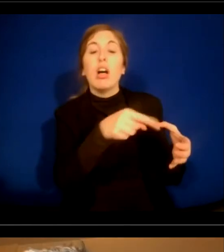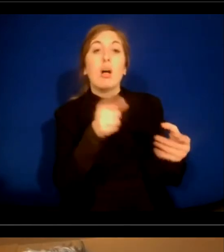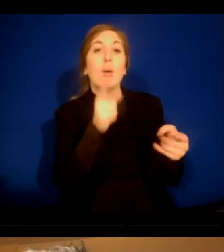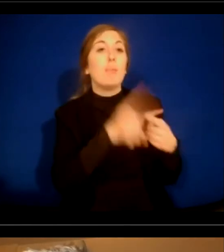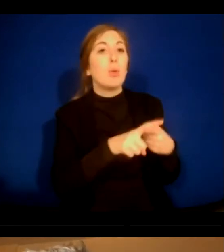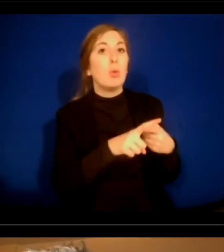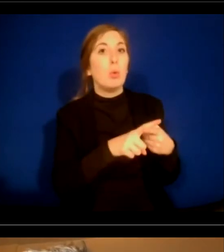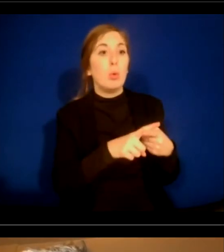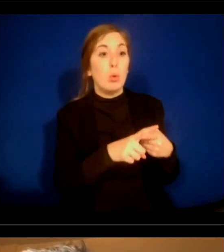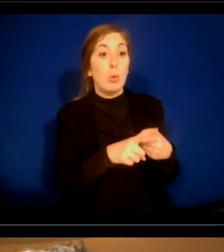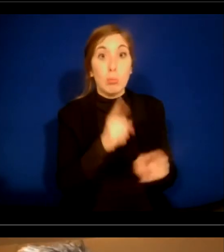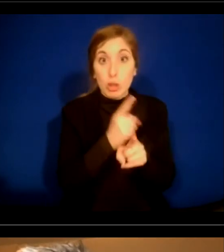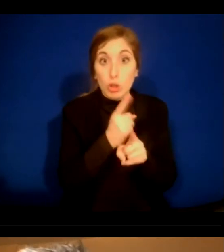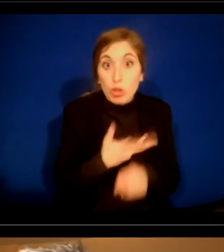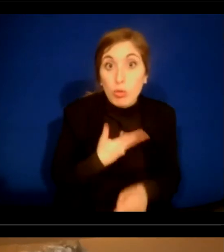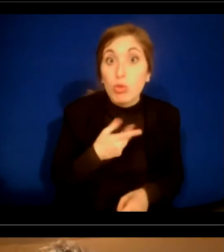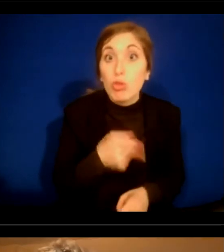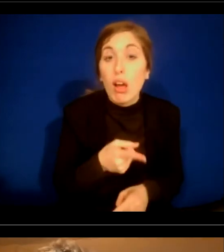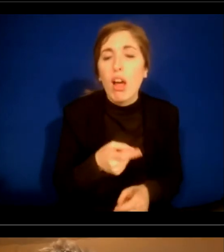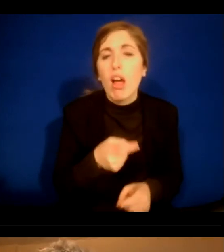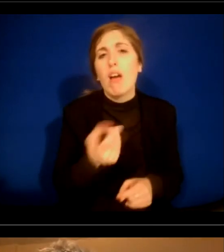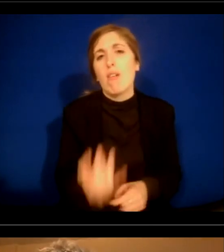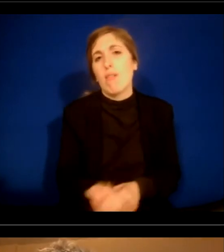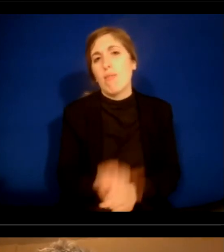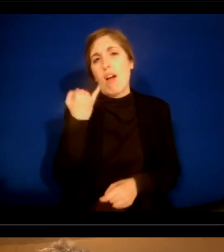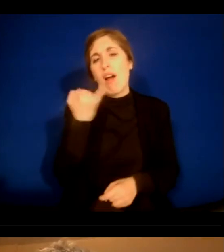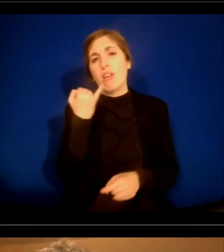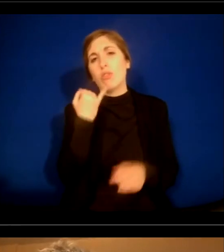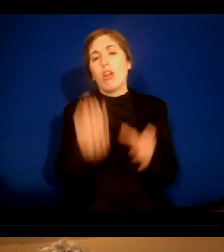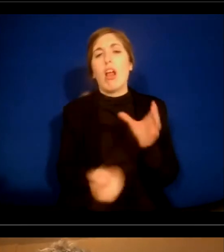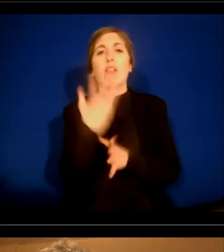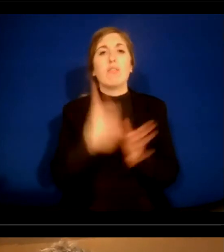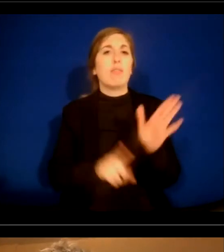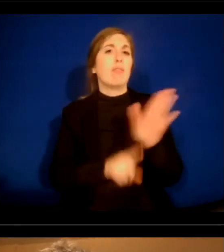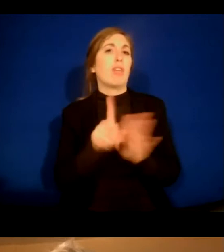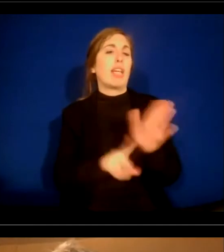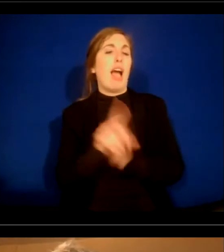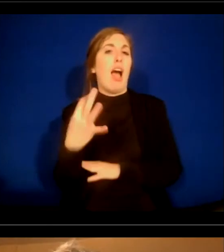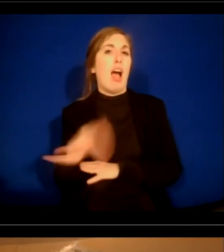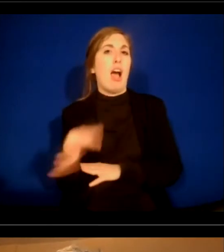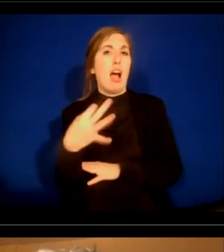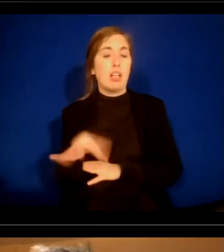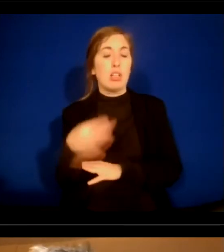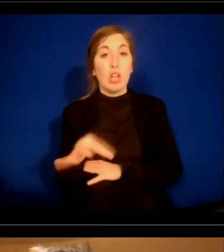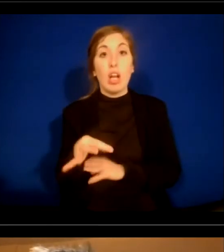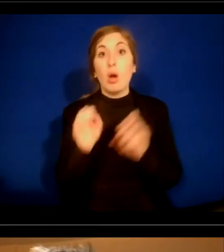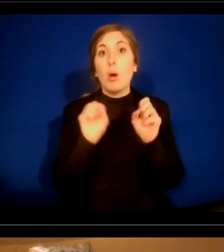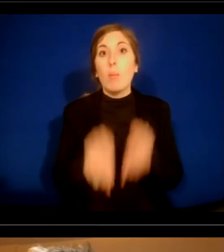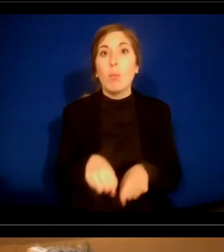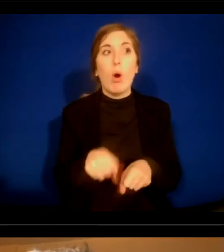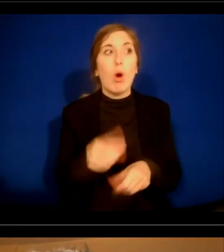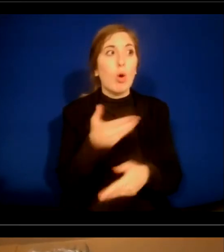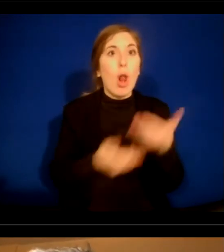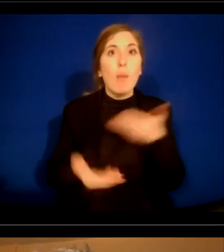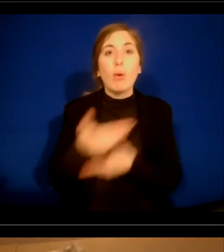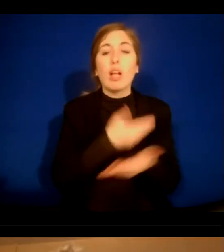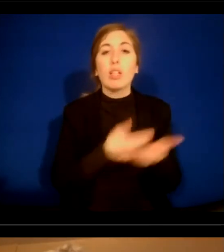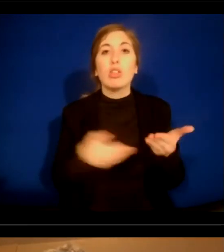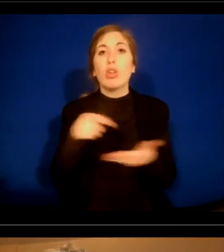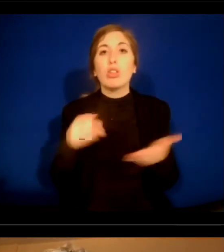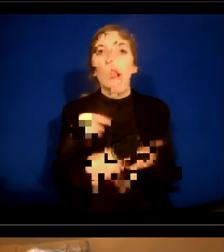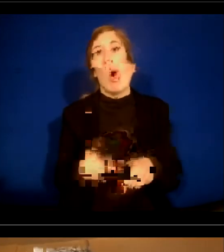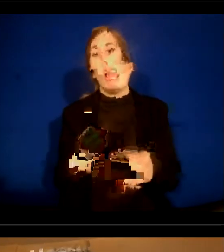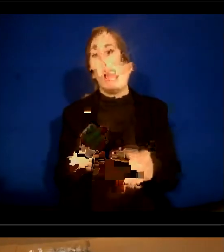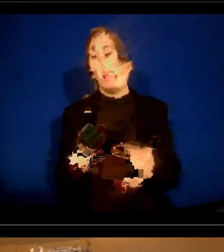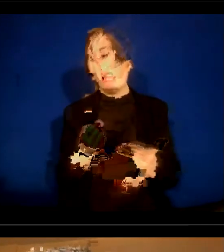di risposta, le attività... Una tipologia di persone... Quindi, nello specifico, protezione dell'infanzia e... Più